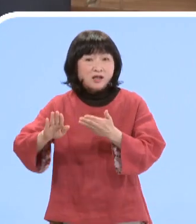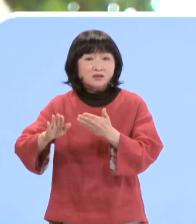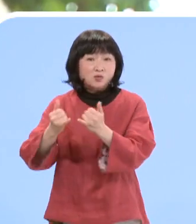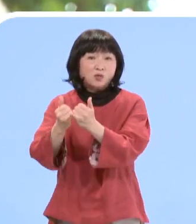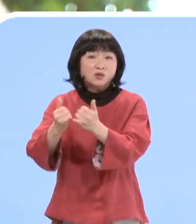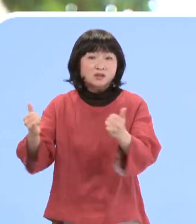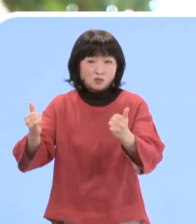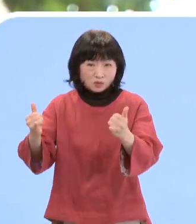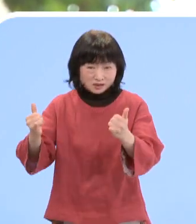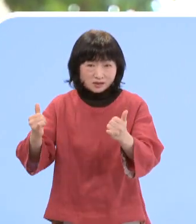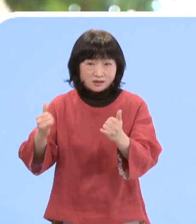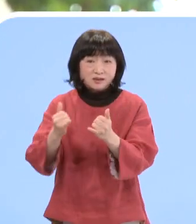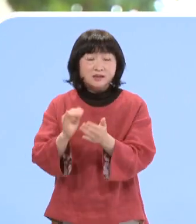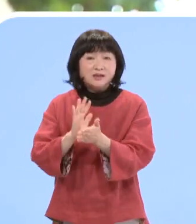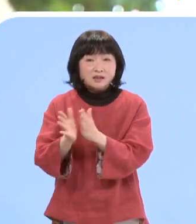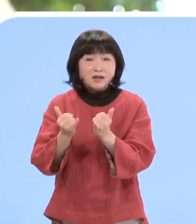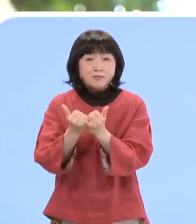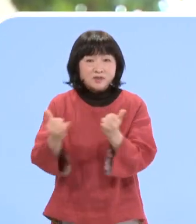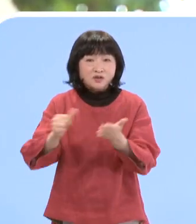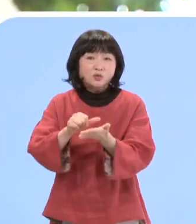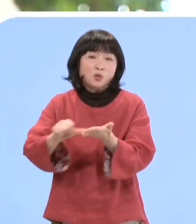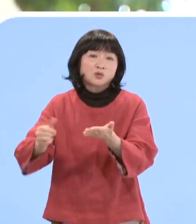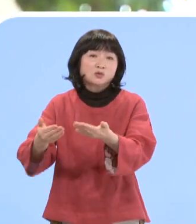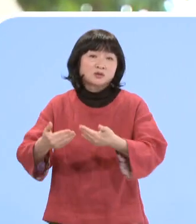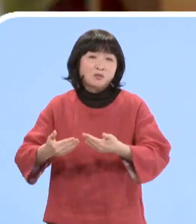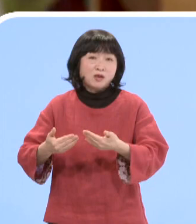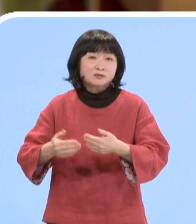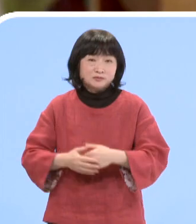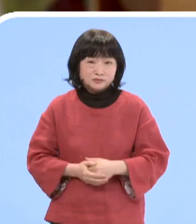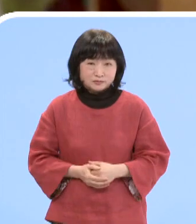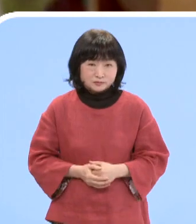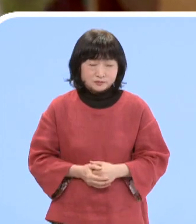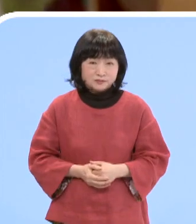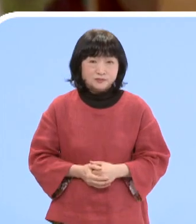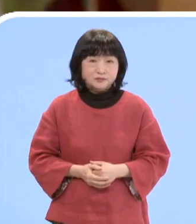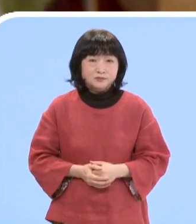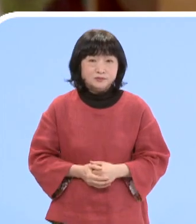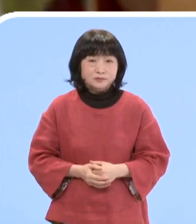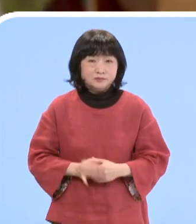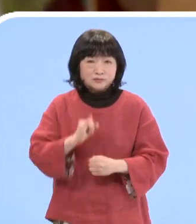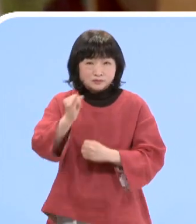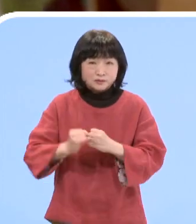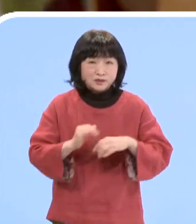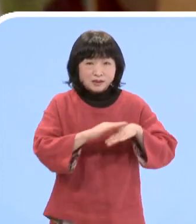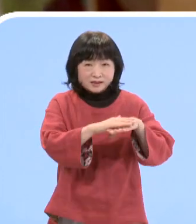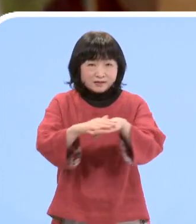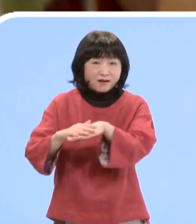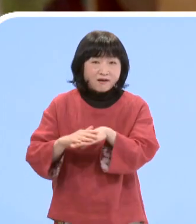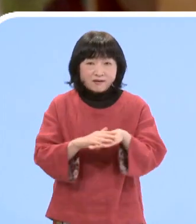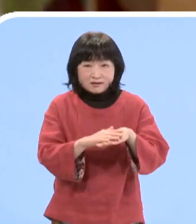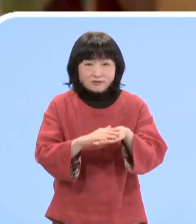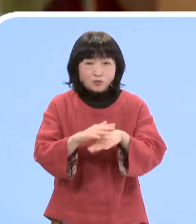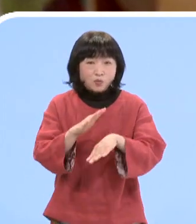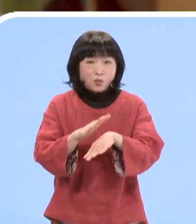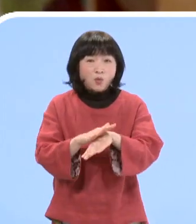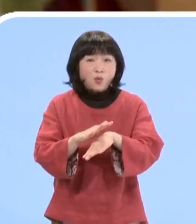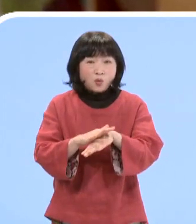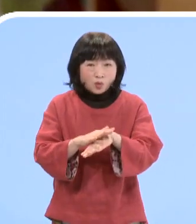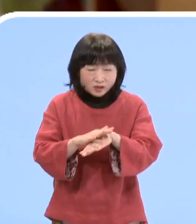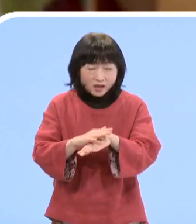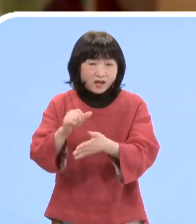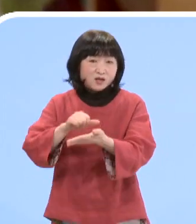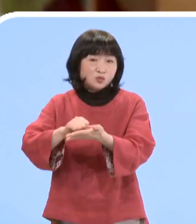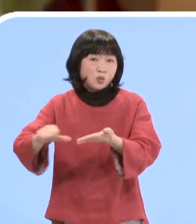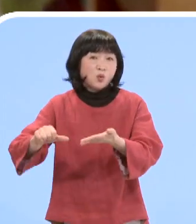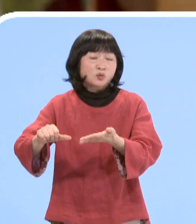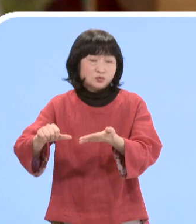おうと、県外の方に兵庫県民になってもらおうと、 はい、 インターネットでね、 はい、 登録してもらったら簡単